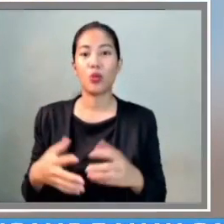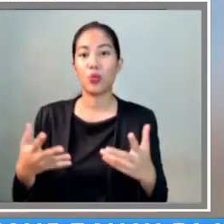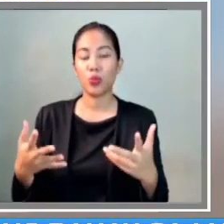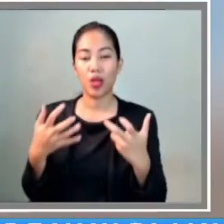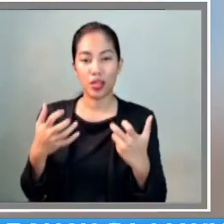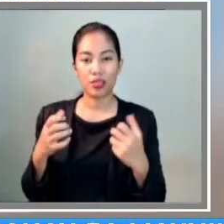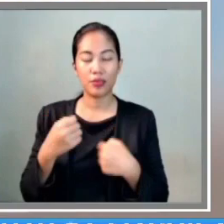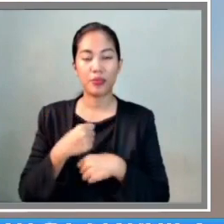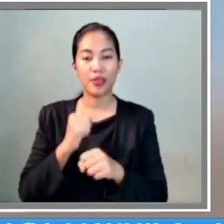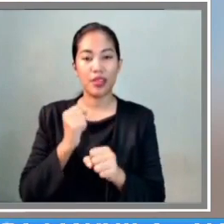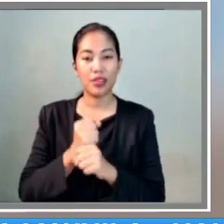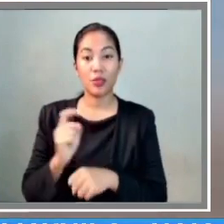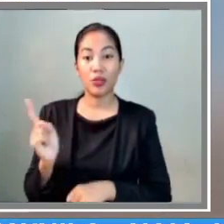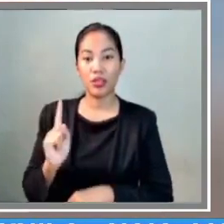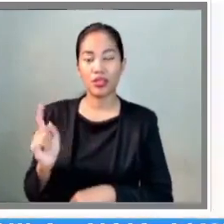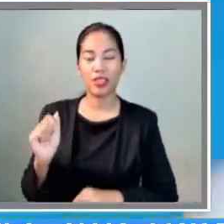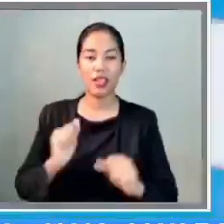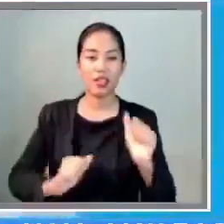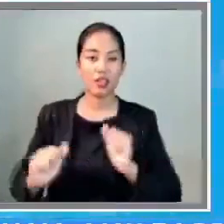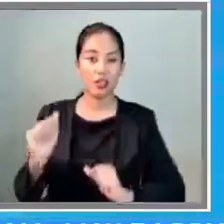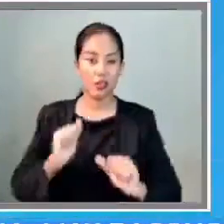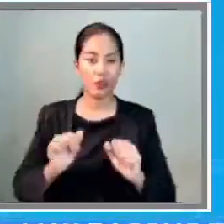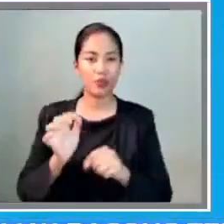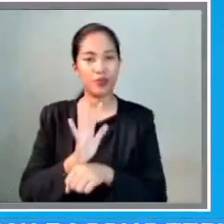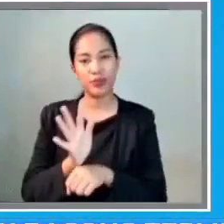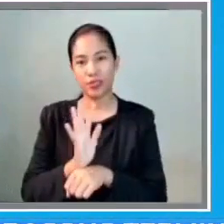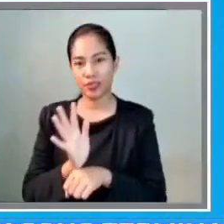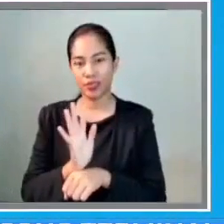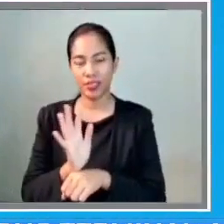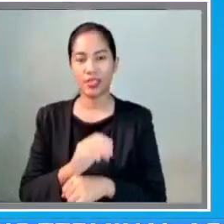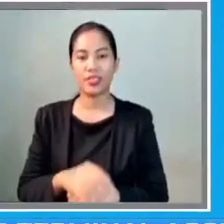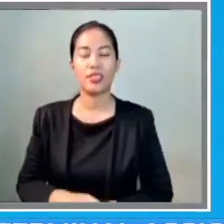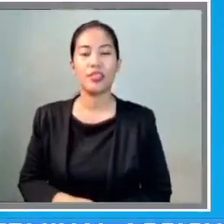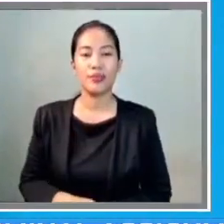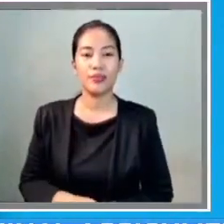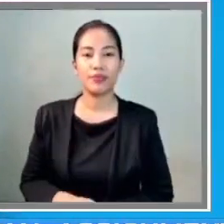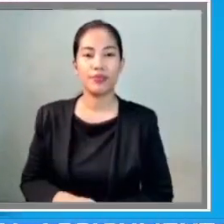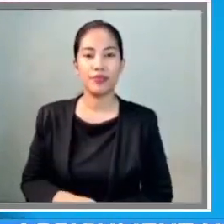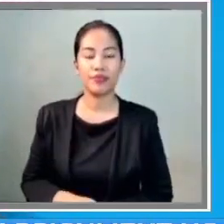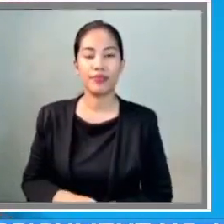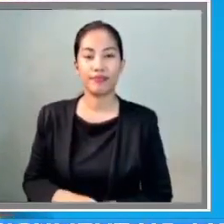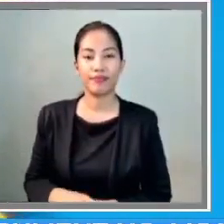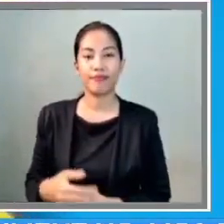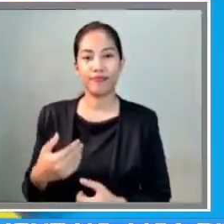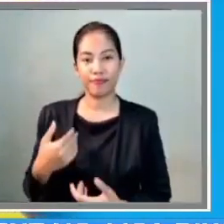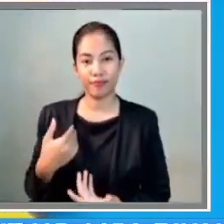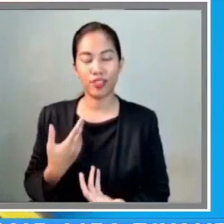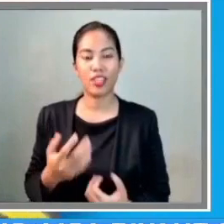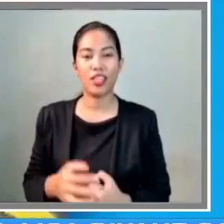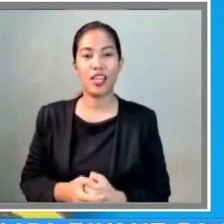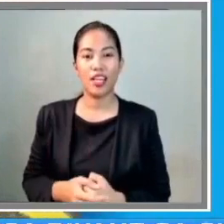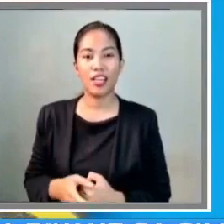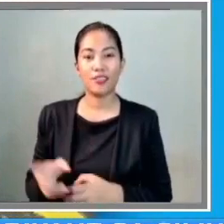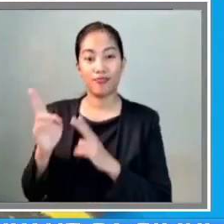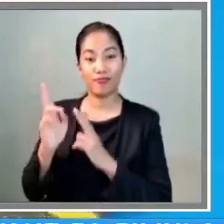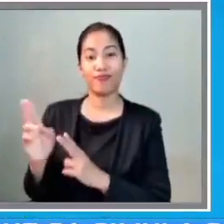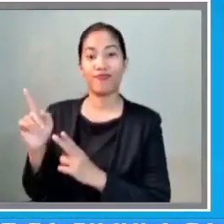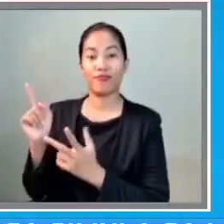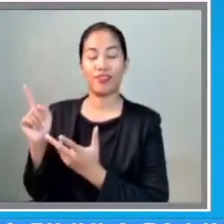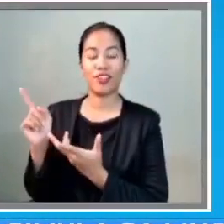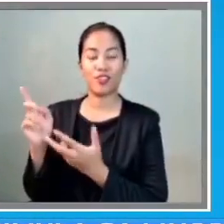action series o film. Hindi lang gentleman, certified Lola's boy rin si